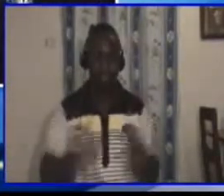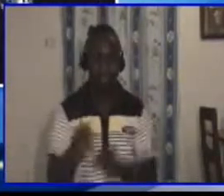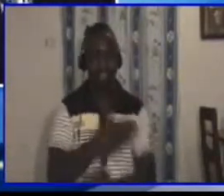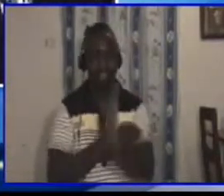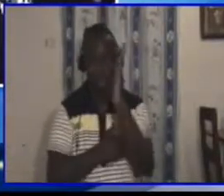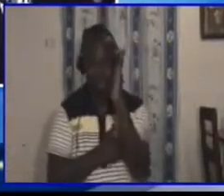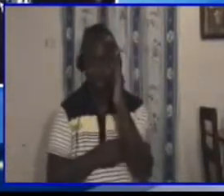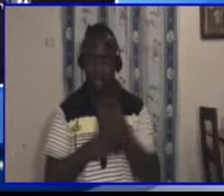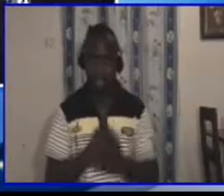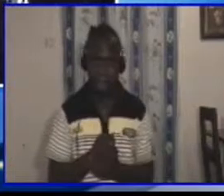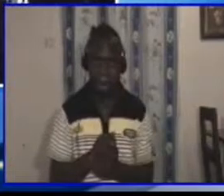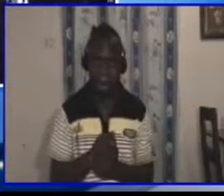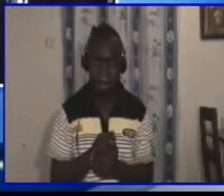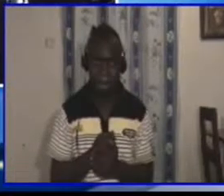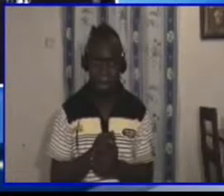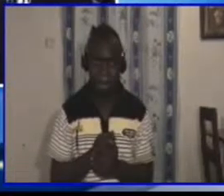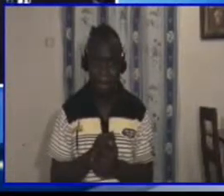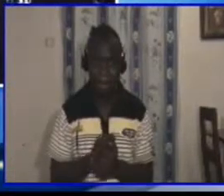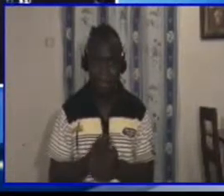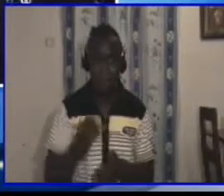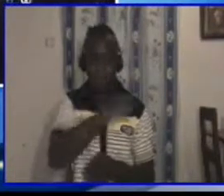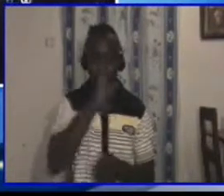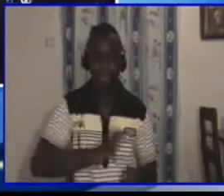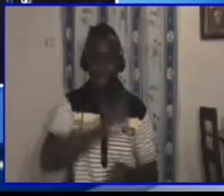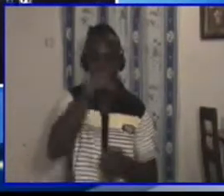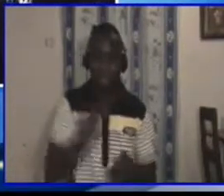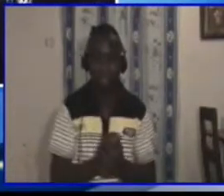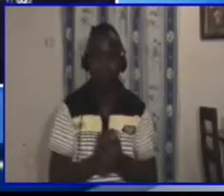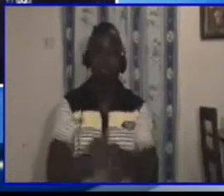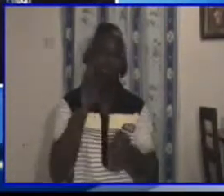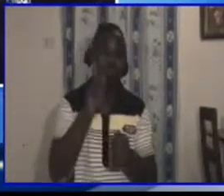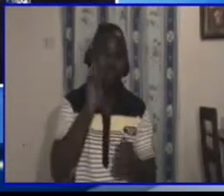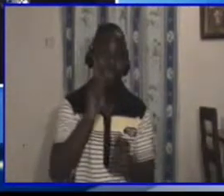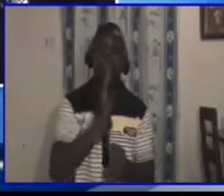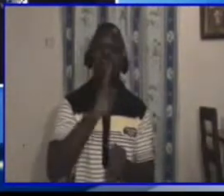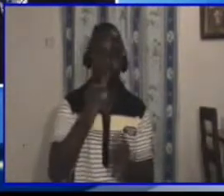se sono un vero servitore di dio